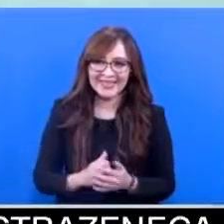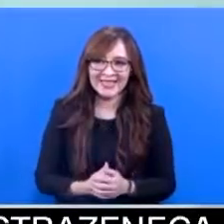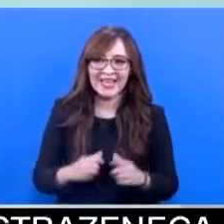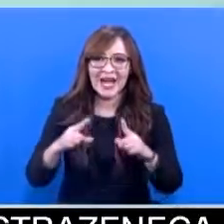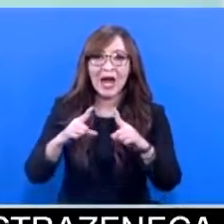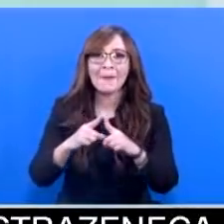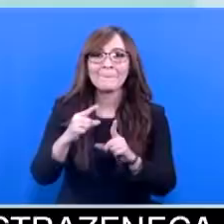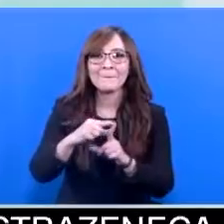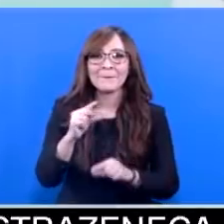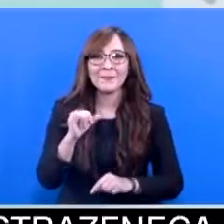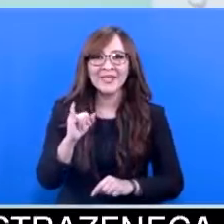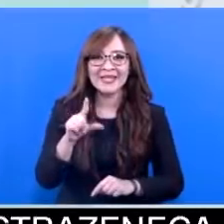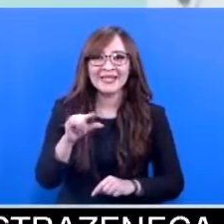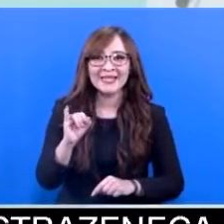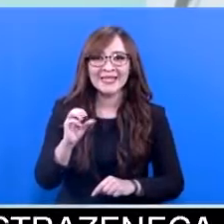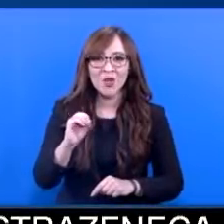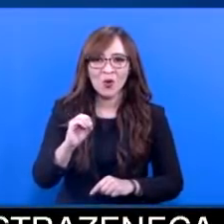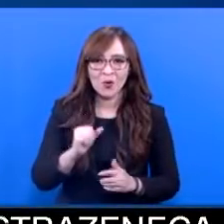Aprilio Manganang.